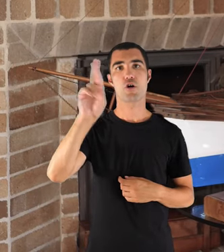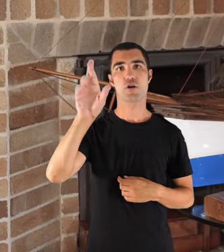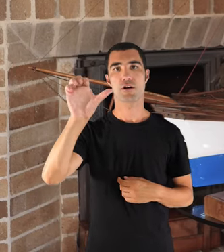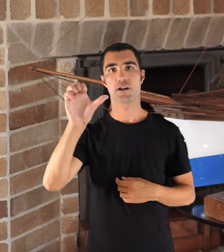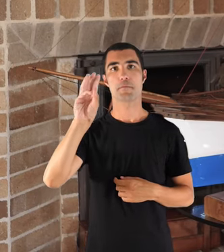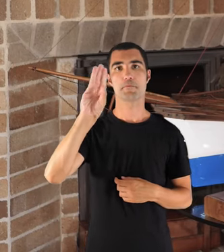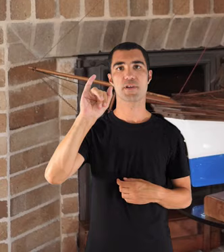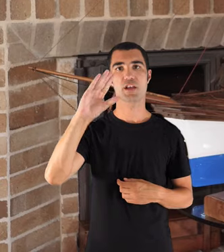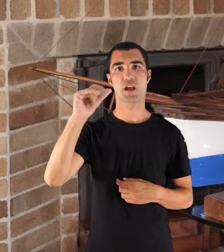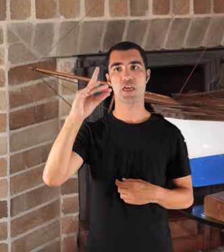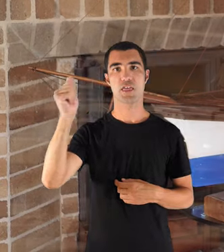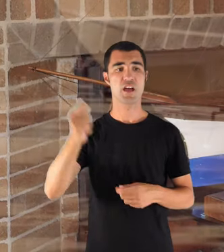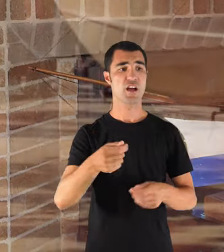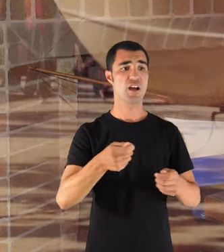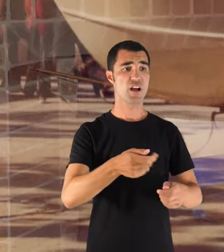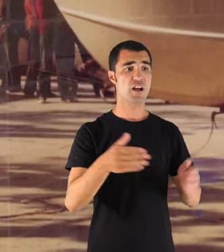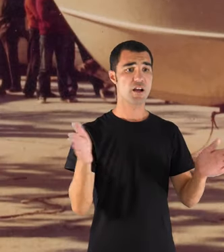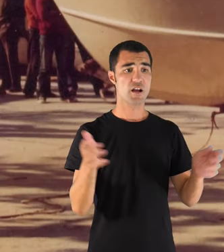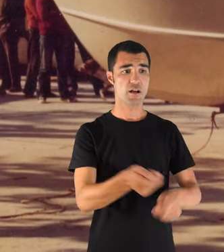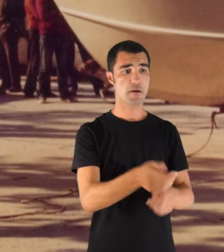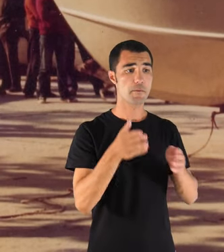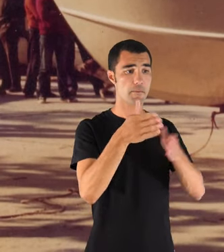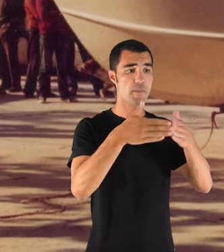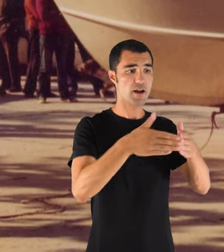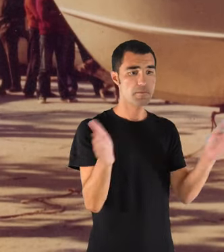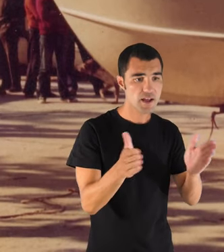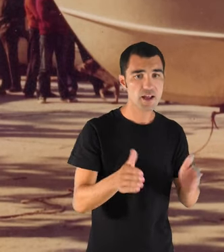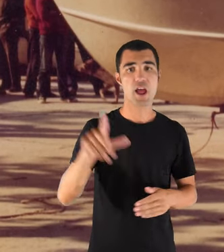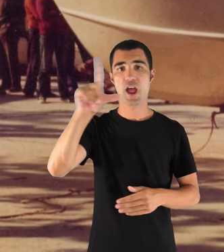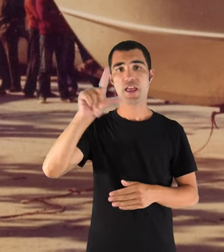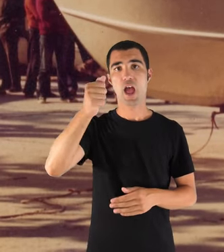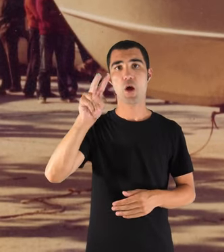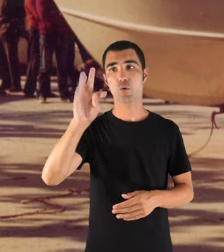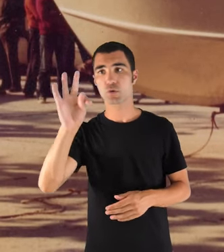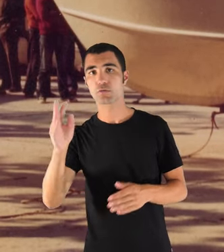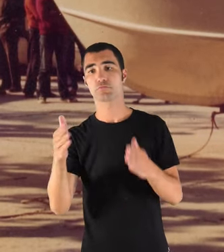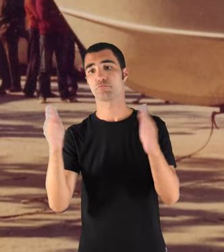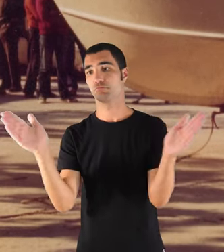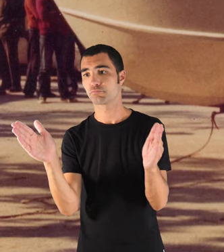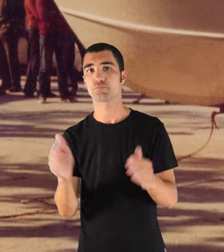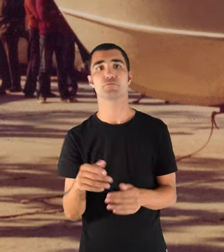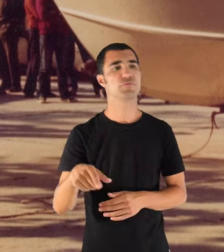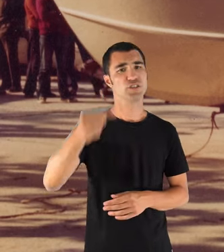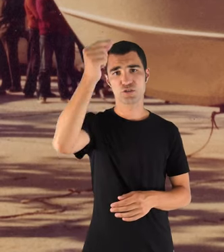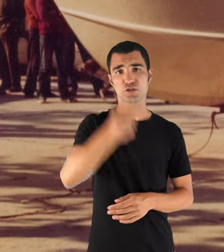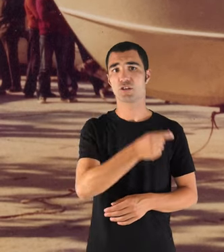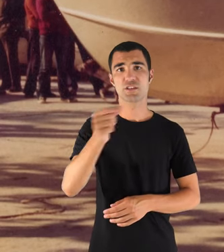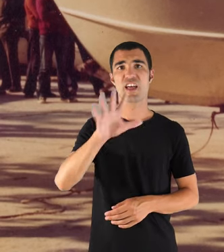lleutet. Varen ser cinc barques grosses, després una lanxa de 7 metres, també.